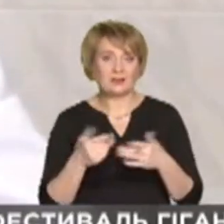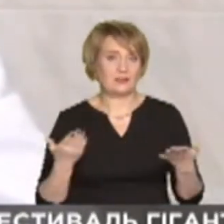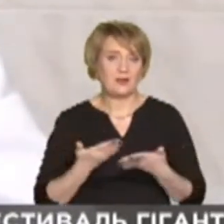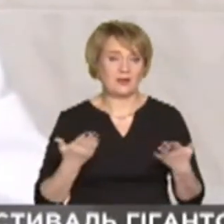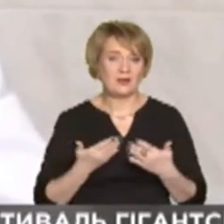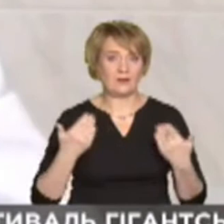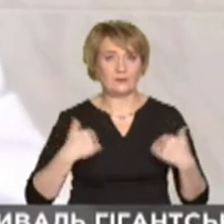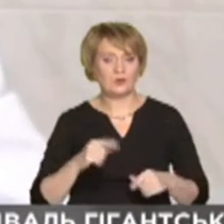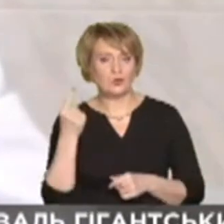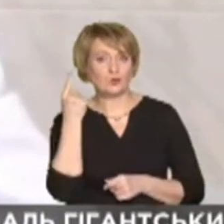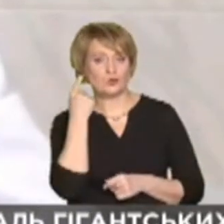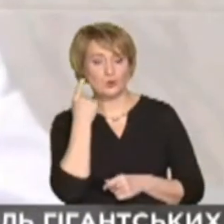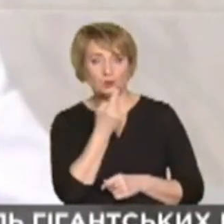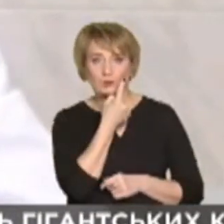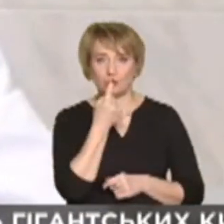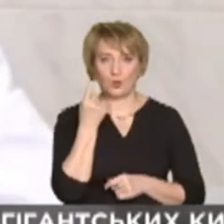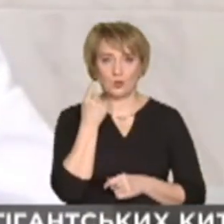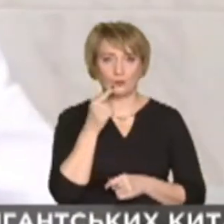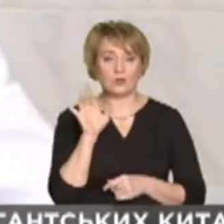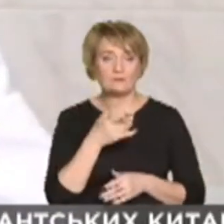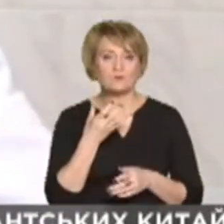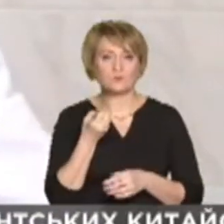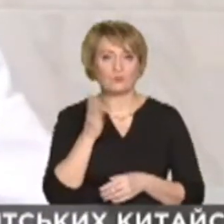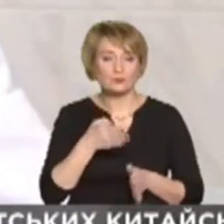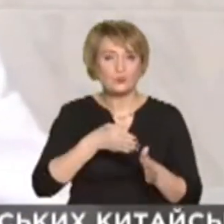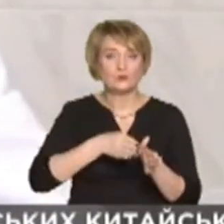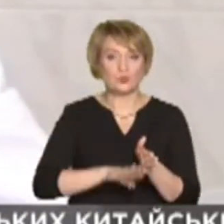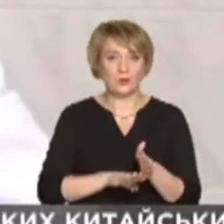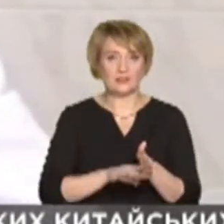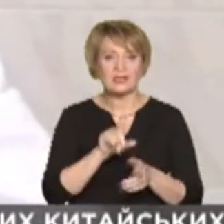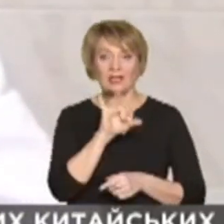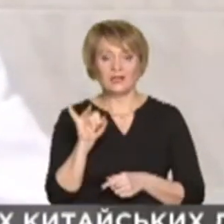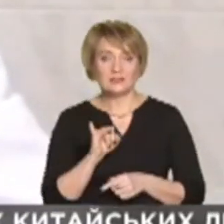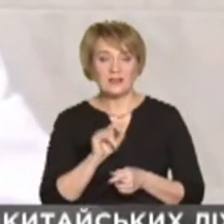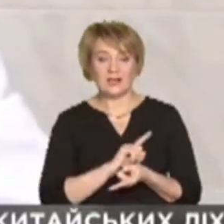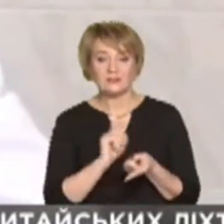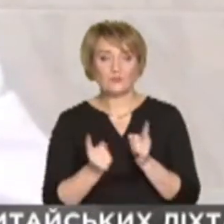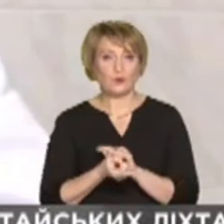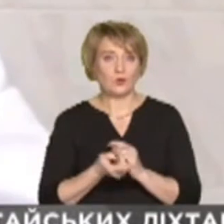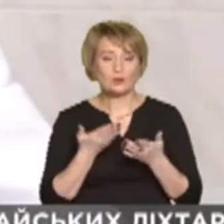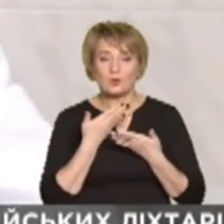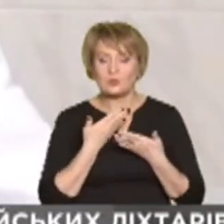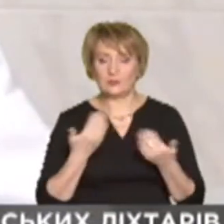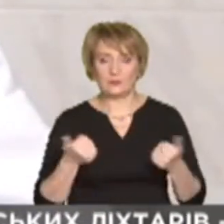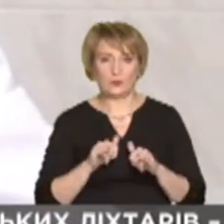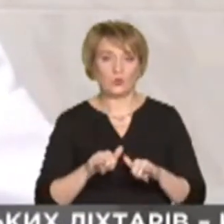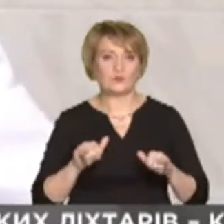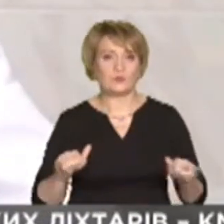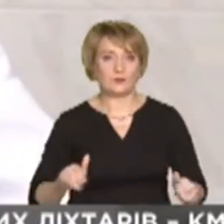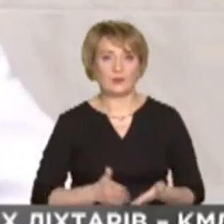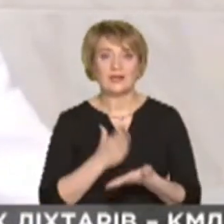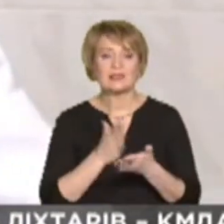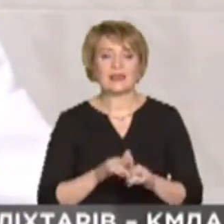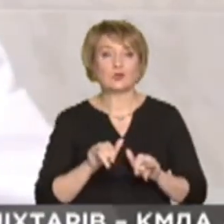когнітивних функцій, слуху, зору, це буде все усугублятись. Тобто зворотнього нема розвитку, є